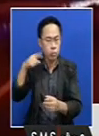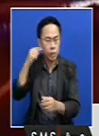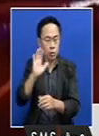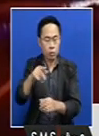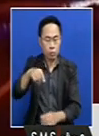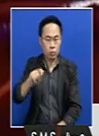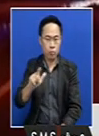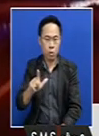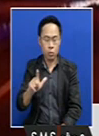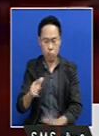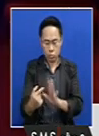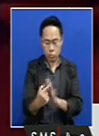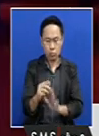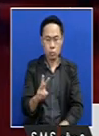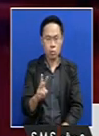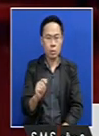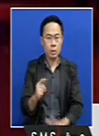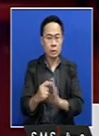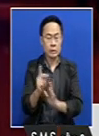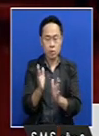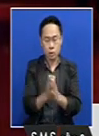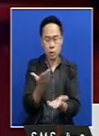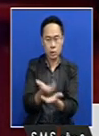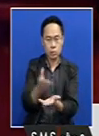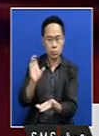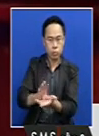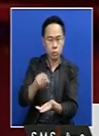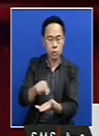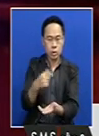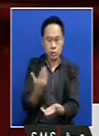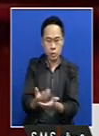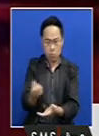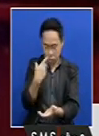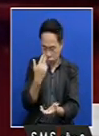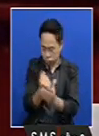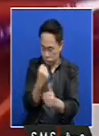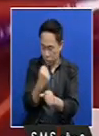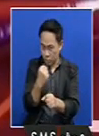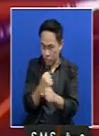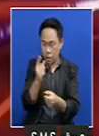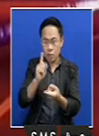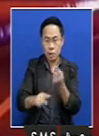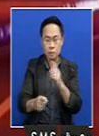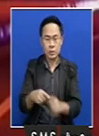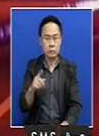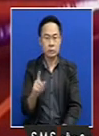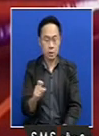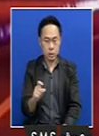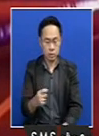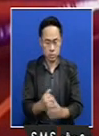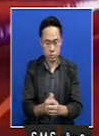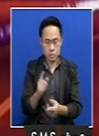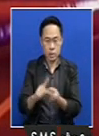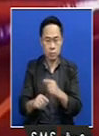ได้ไปฟ้องร้องคดีกับกองมรดกของนายโรเจอร์โรดาสครับในข้อหาที่ขับรถโดย